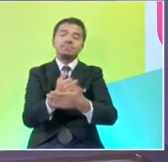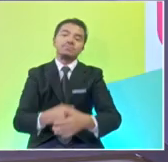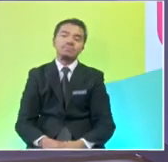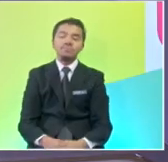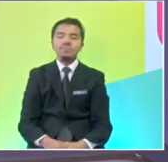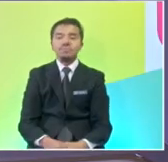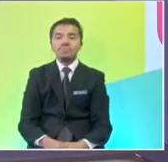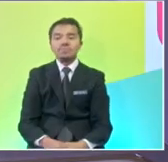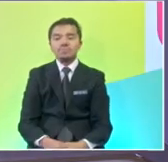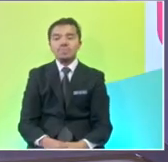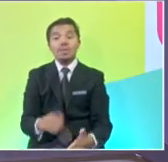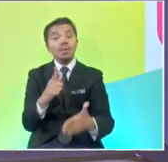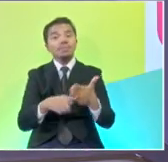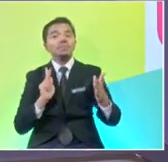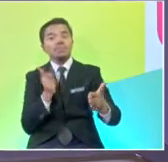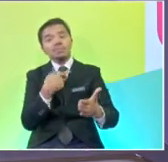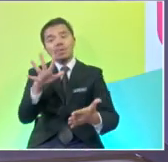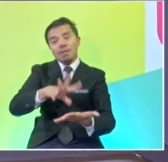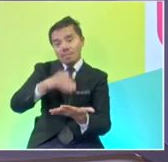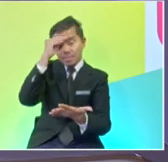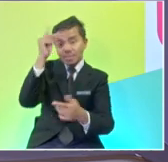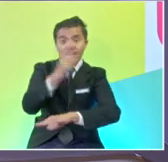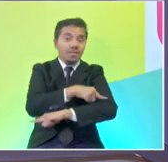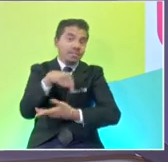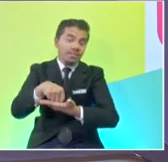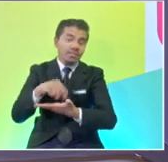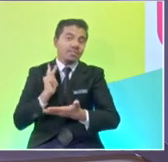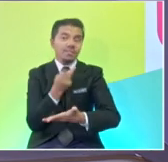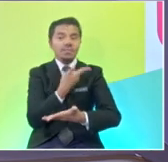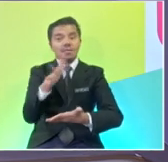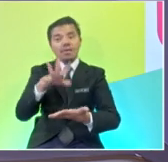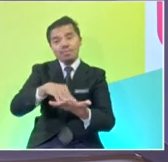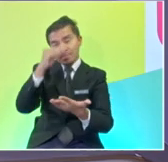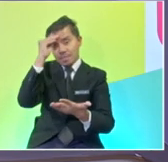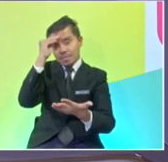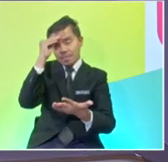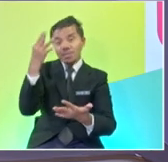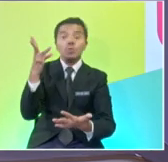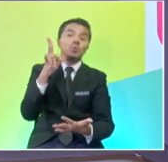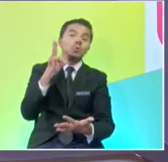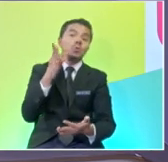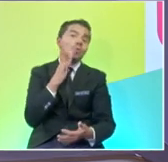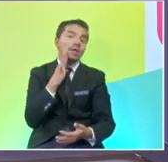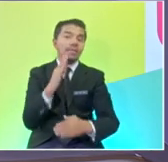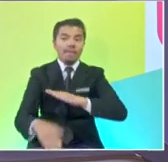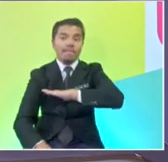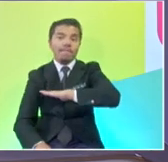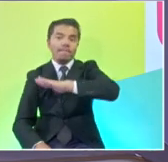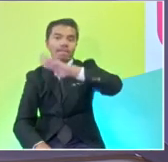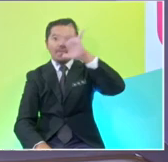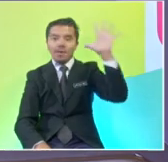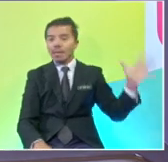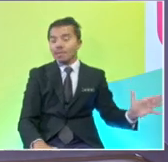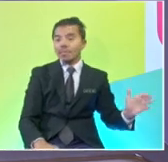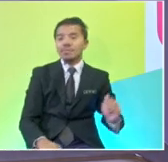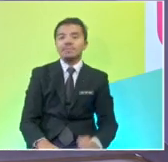kita belajar hari ini elah pertama kita belajar tentang tujuan Pelangi Oke dan yang menariknya pada